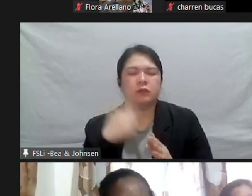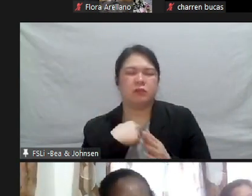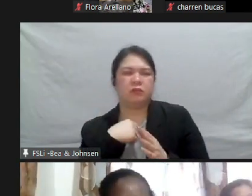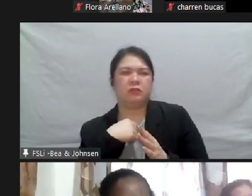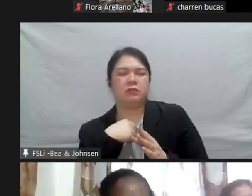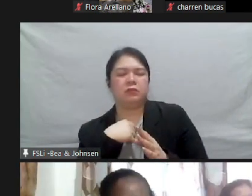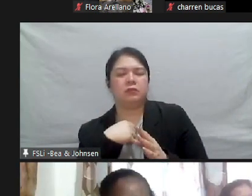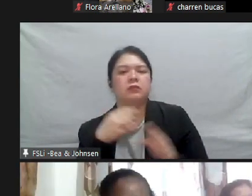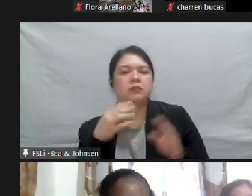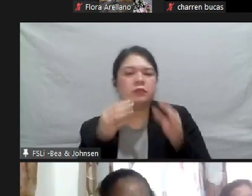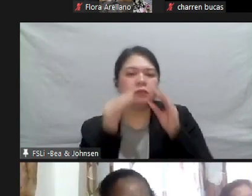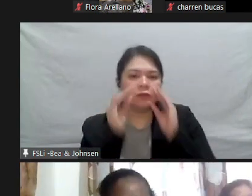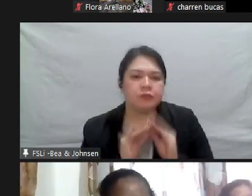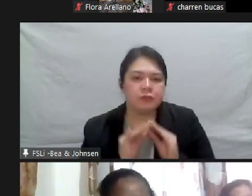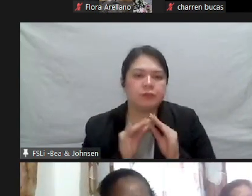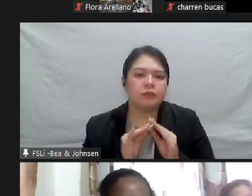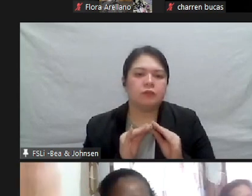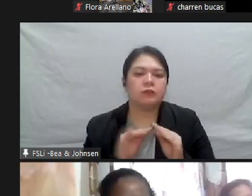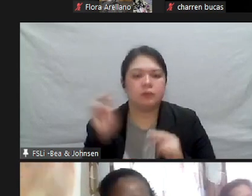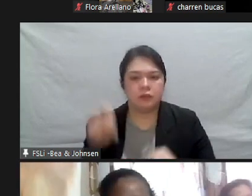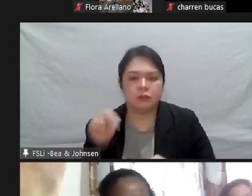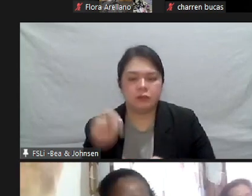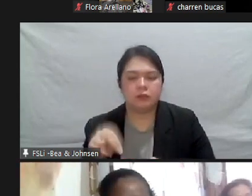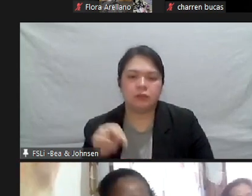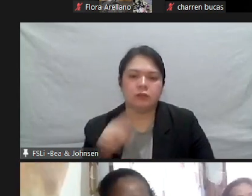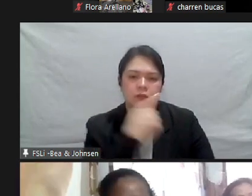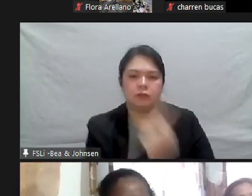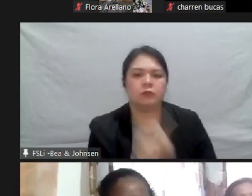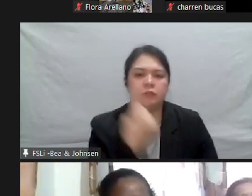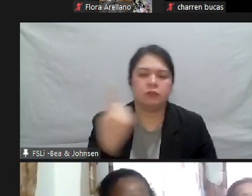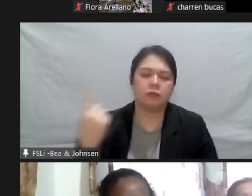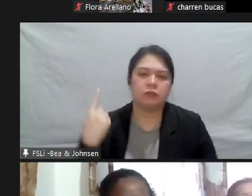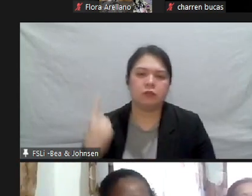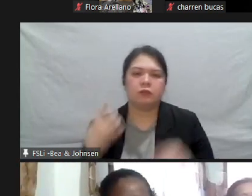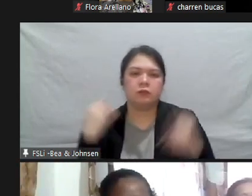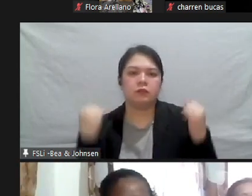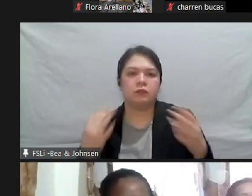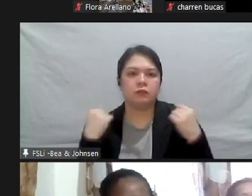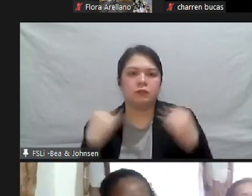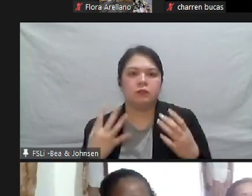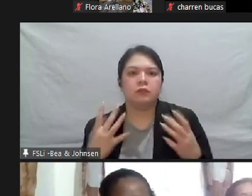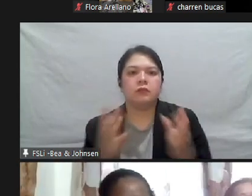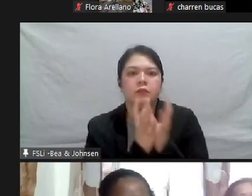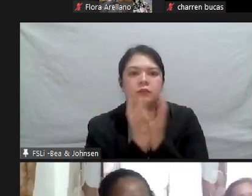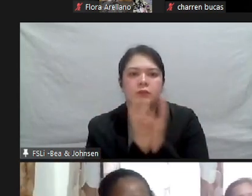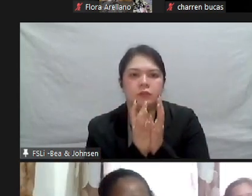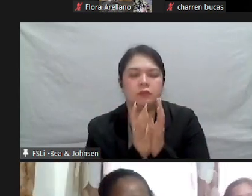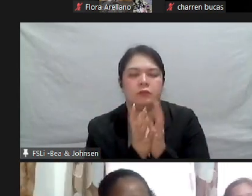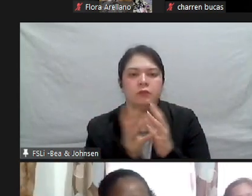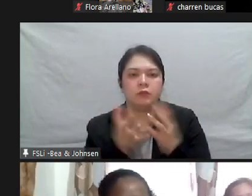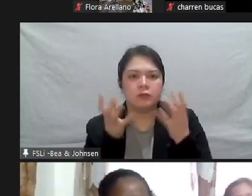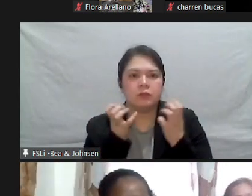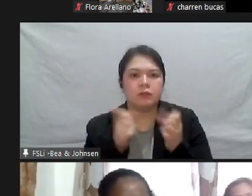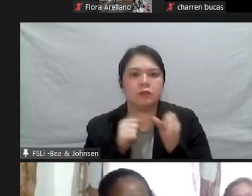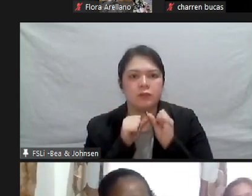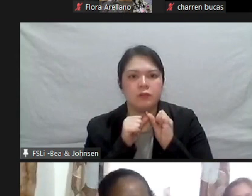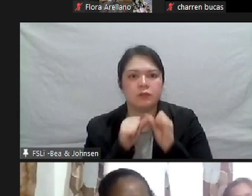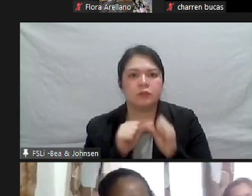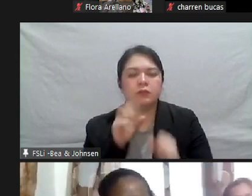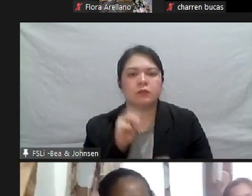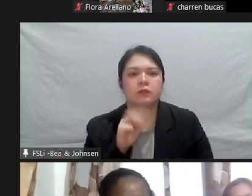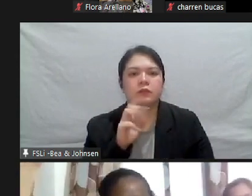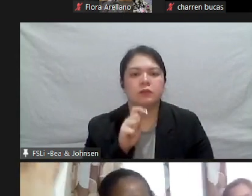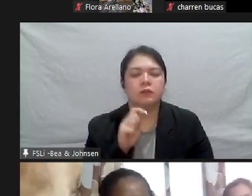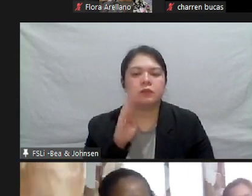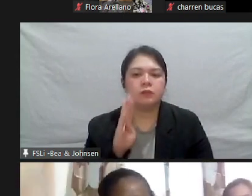So kailangan marinig natin, no, maraming komunidad na nagtataguyod sa MTB-MLE.